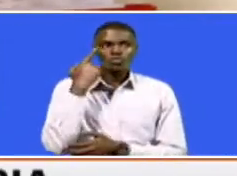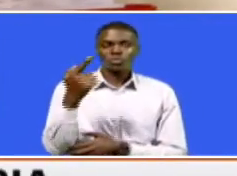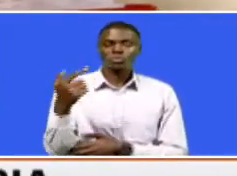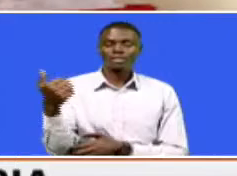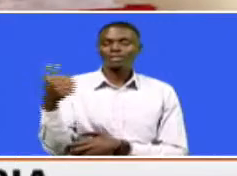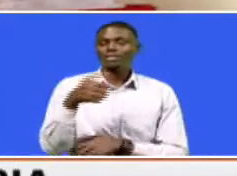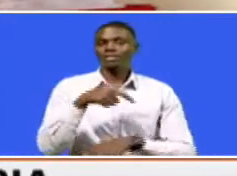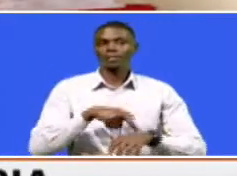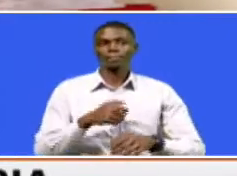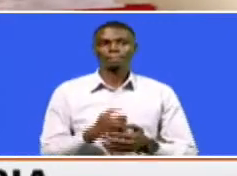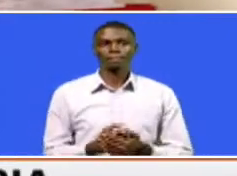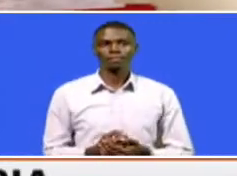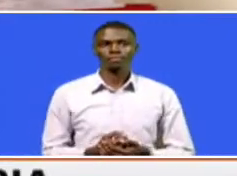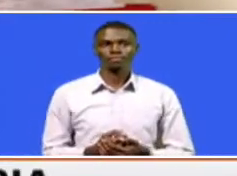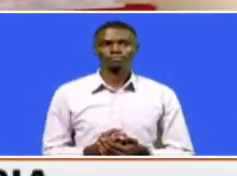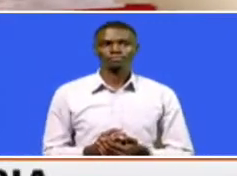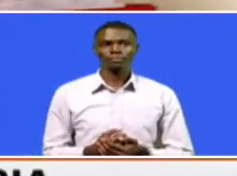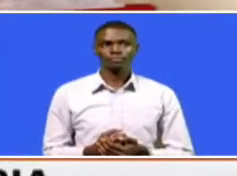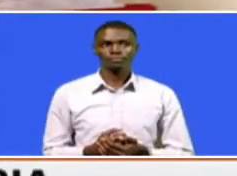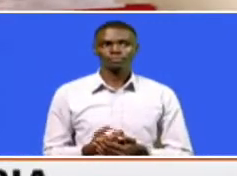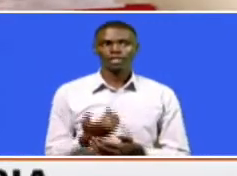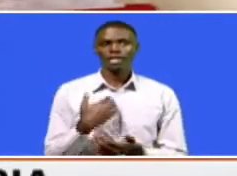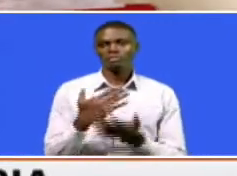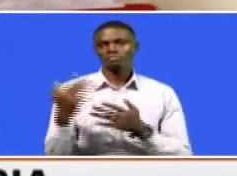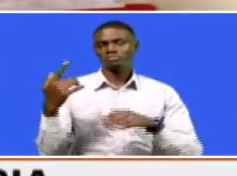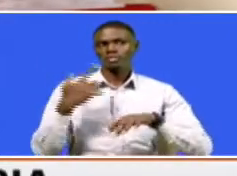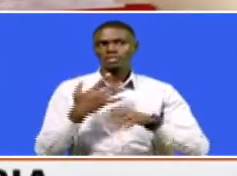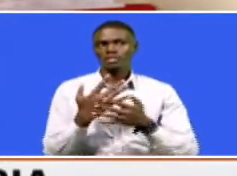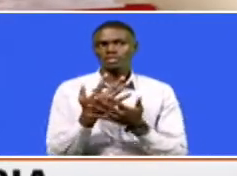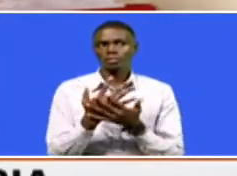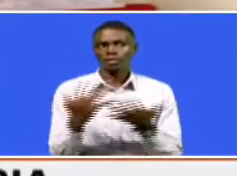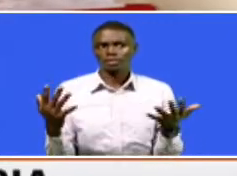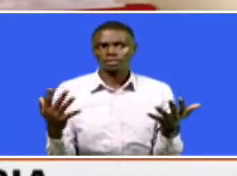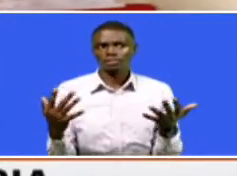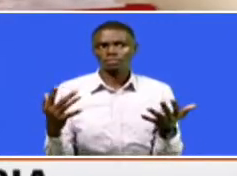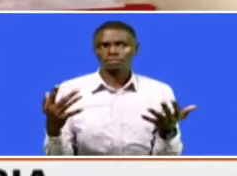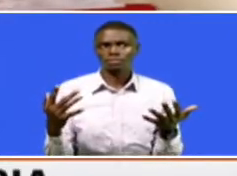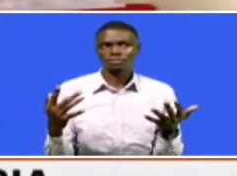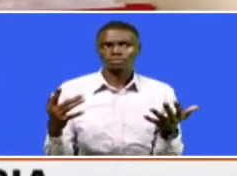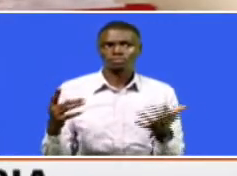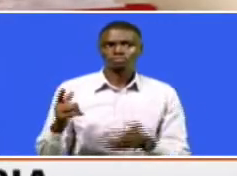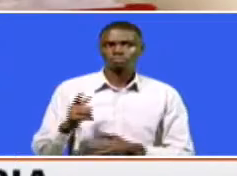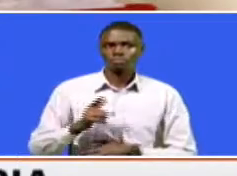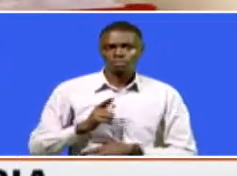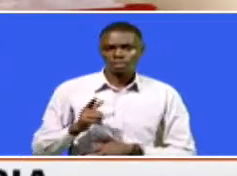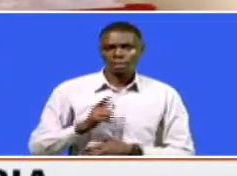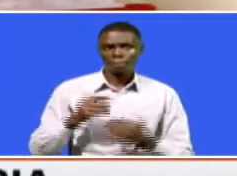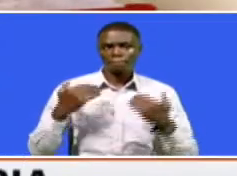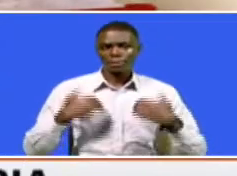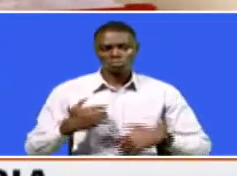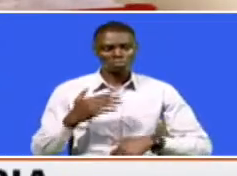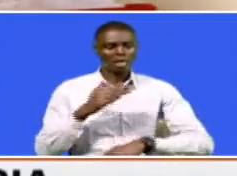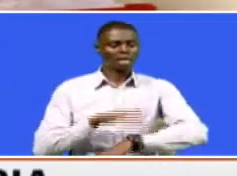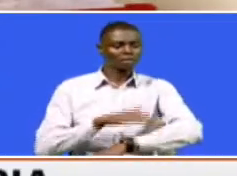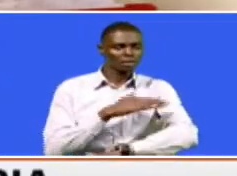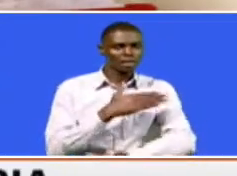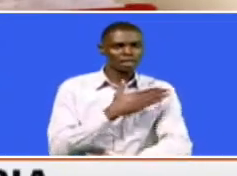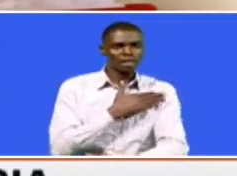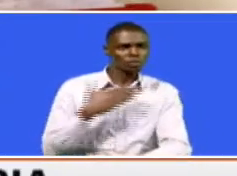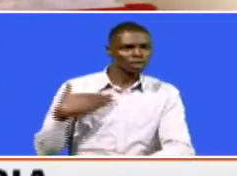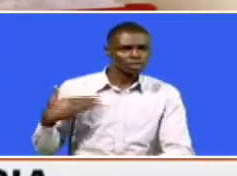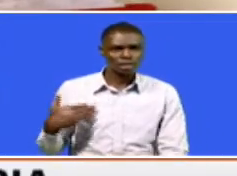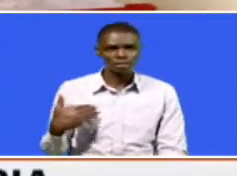particular time. You know, so there are some things that, you know, when somebody start touching you inappropriately, for example,